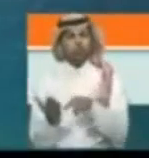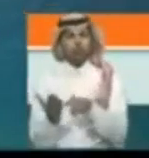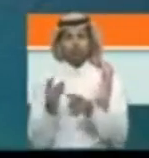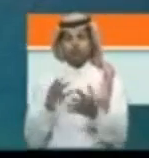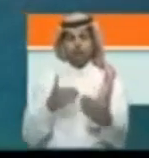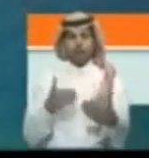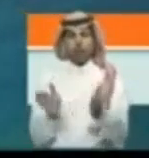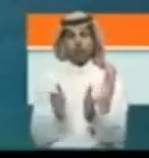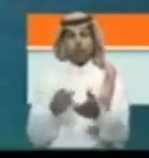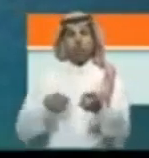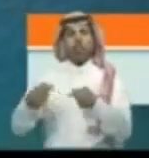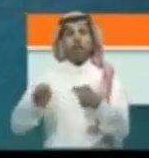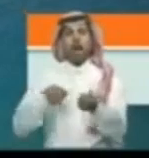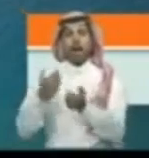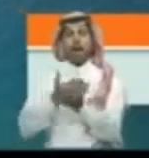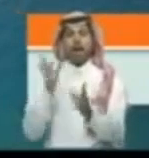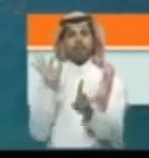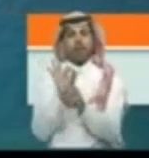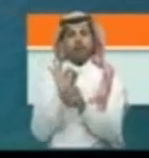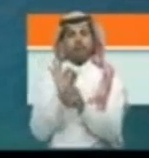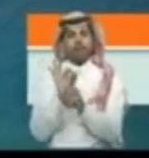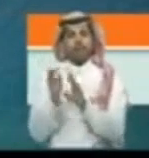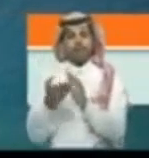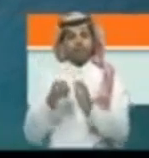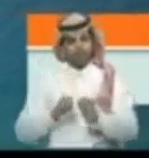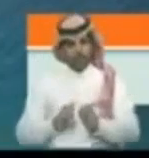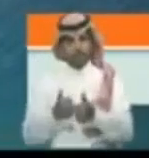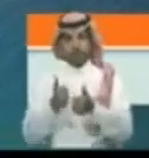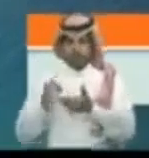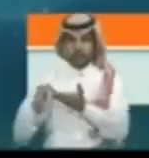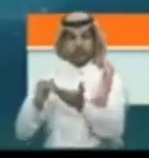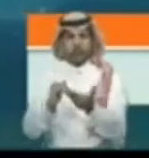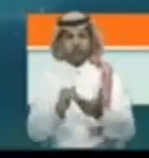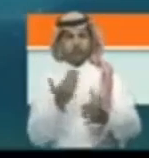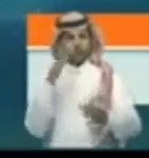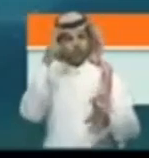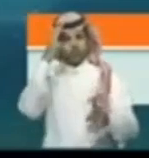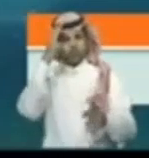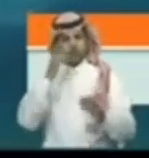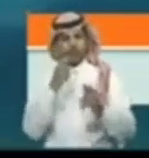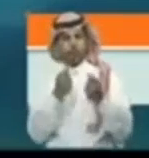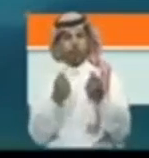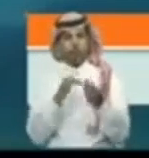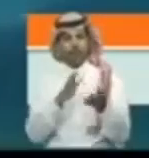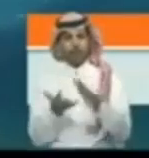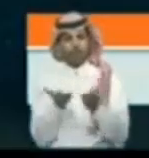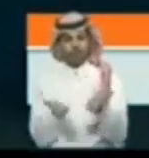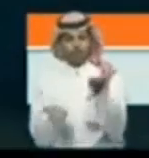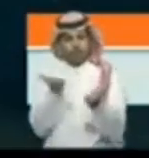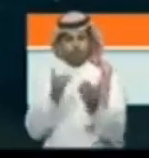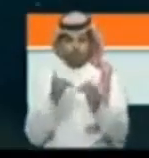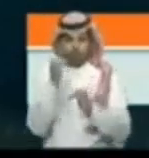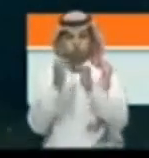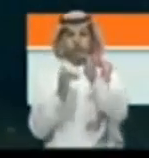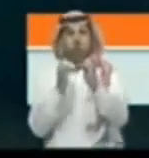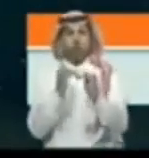العامة في دفع عجلة التنمية الاقتصادية وتحسين إدارة أصول المملكة المالية على المدى المتوسط،